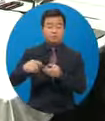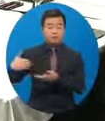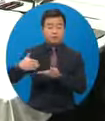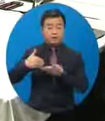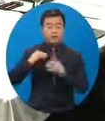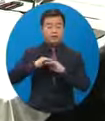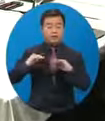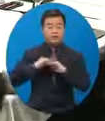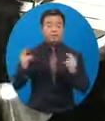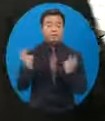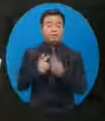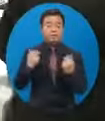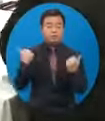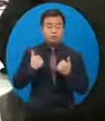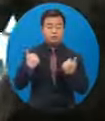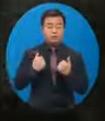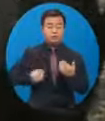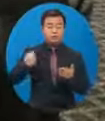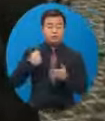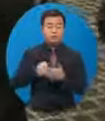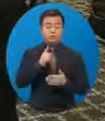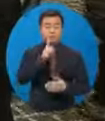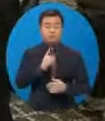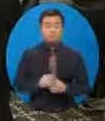밝혔습니다 EBS 뉴스 이수민입니다